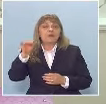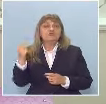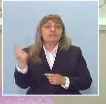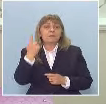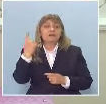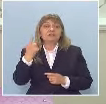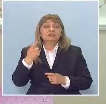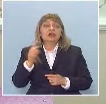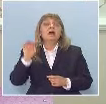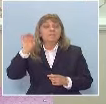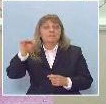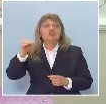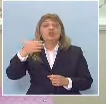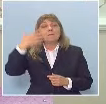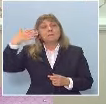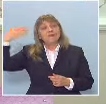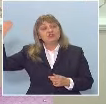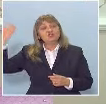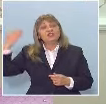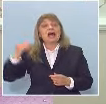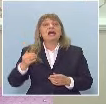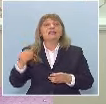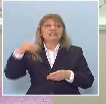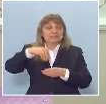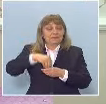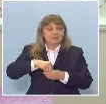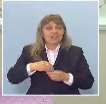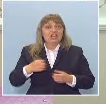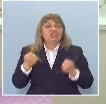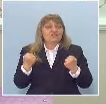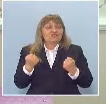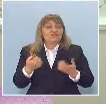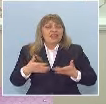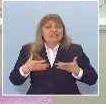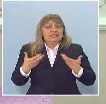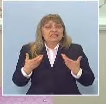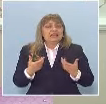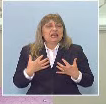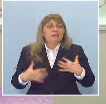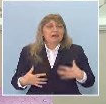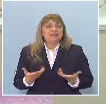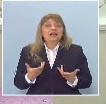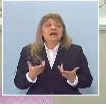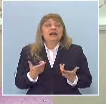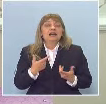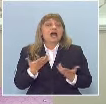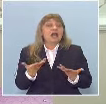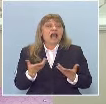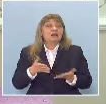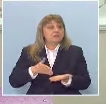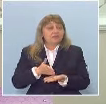мечта да бъдат присъствено, да изживеят тръпката, да видят как протича